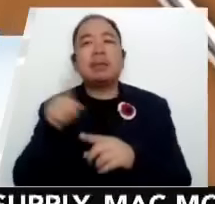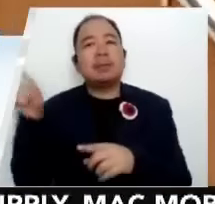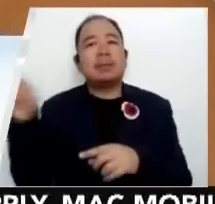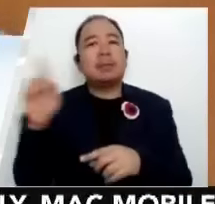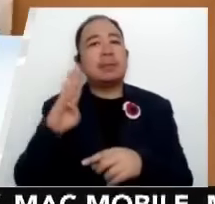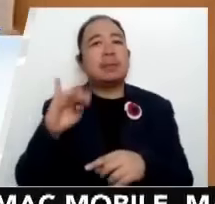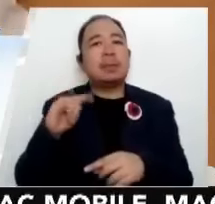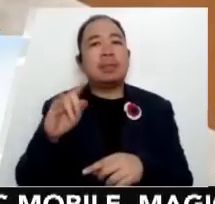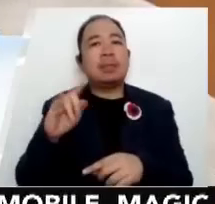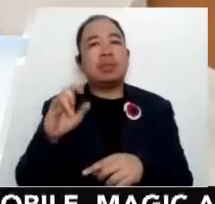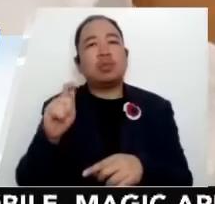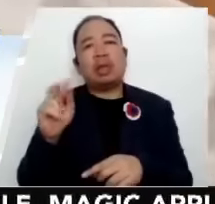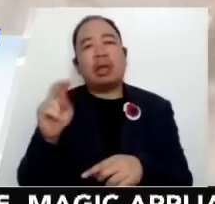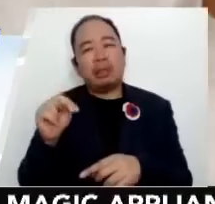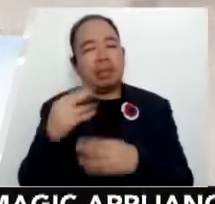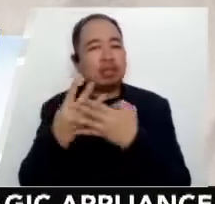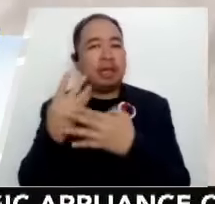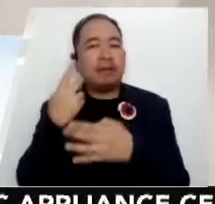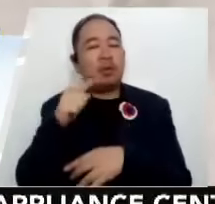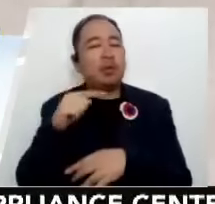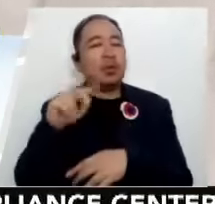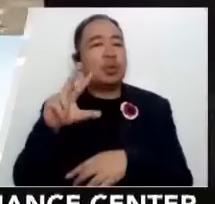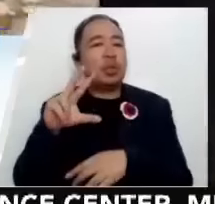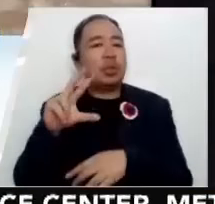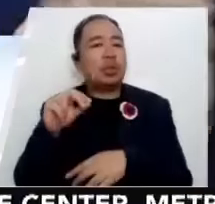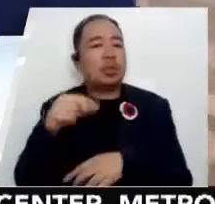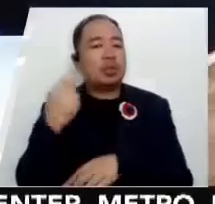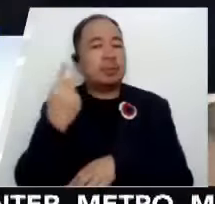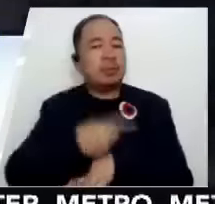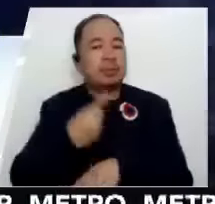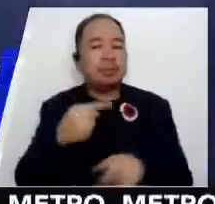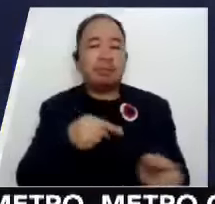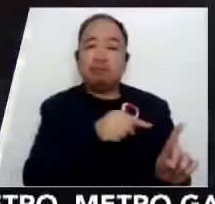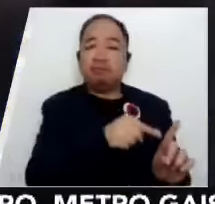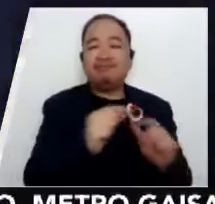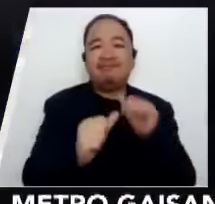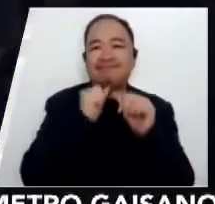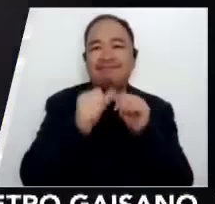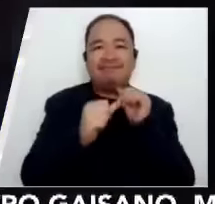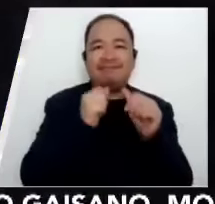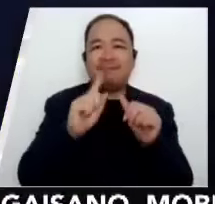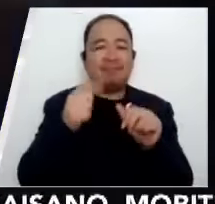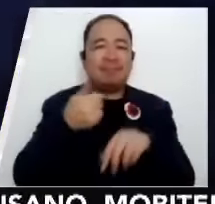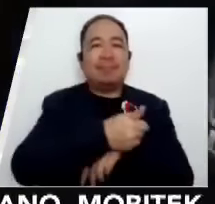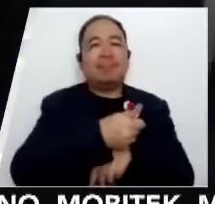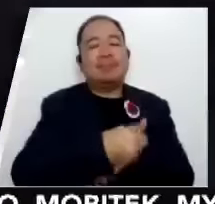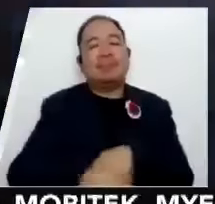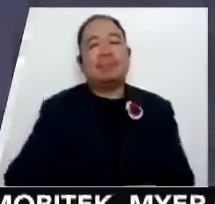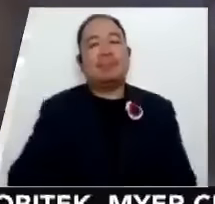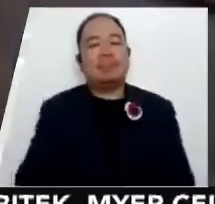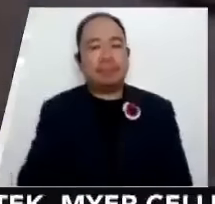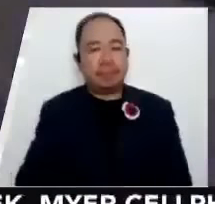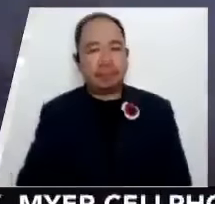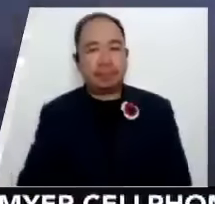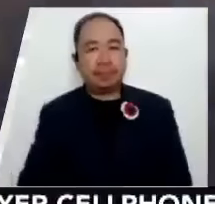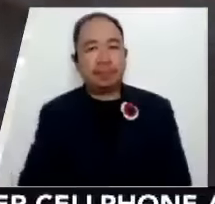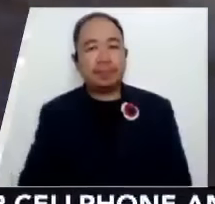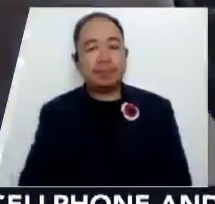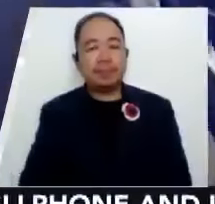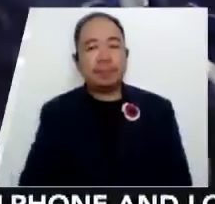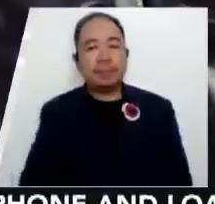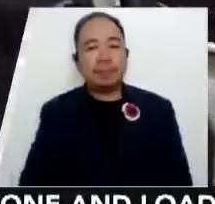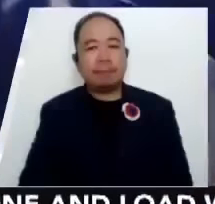araw. Pinabulaanan ni Padilla ang alegasyon. Para sa GMA Integrated News, Tina Panganiban Perez,